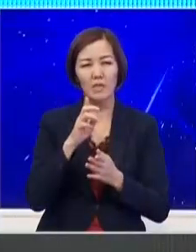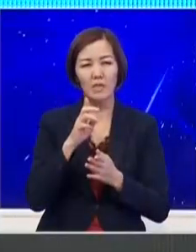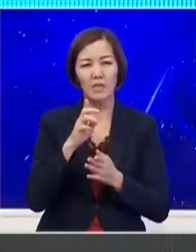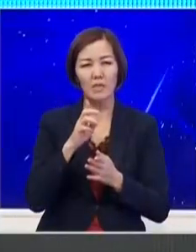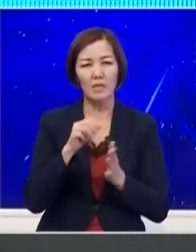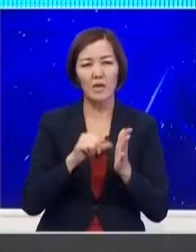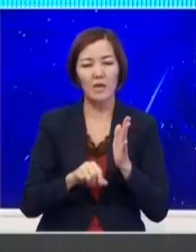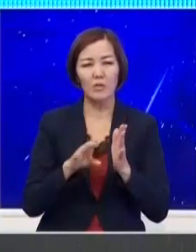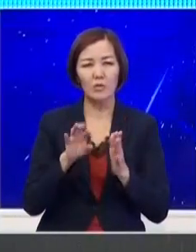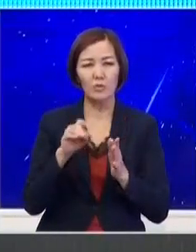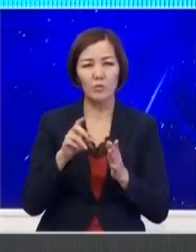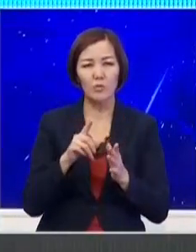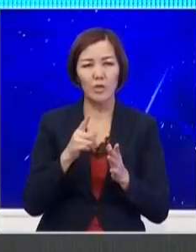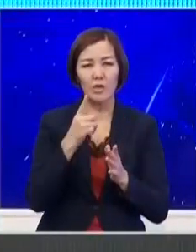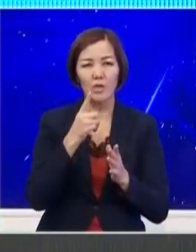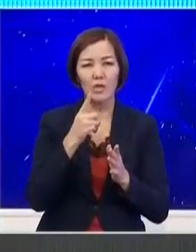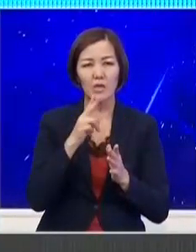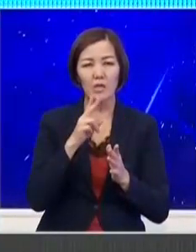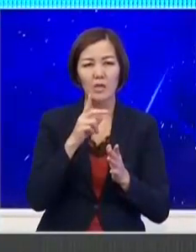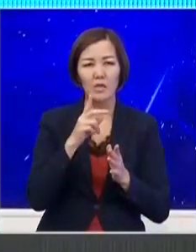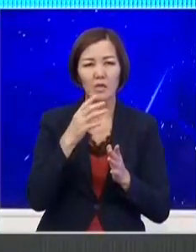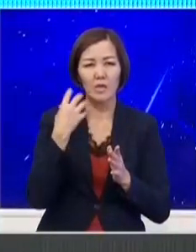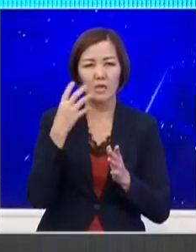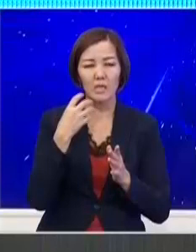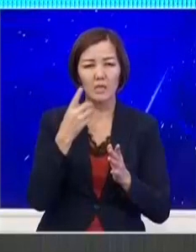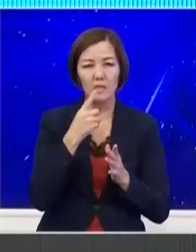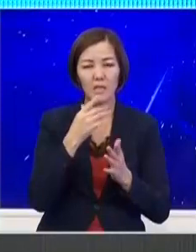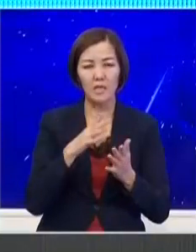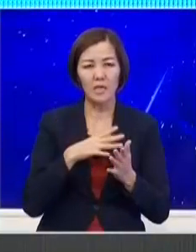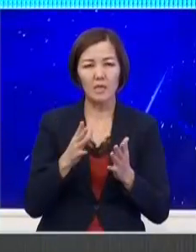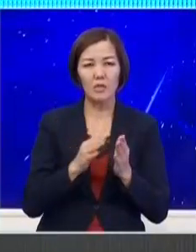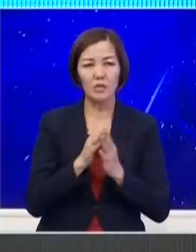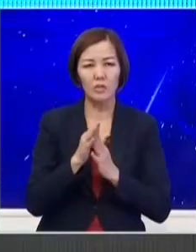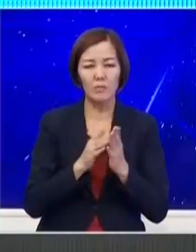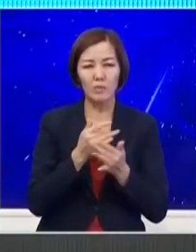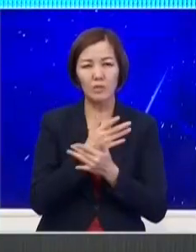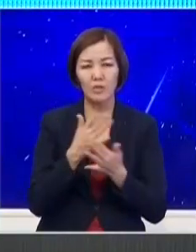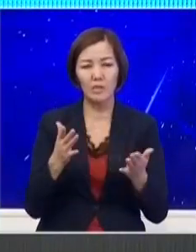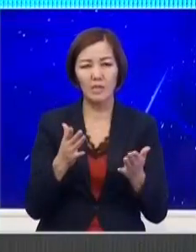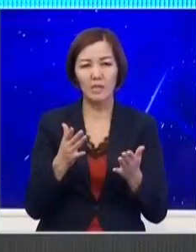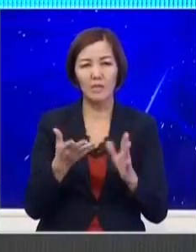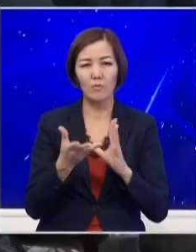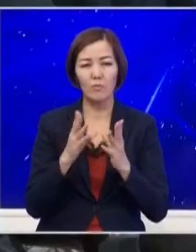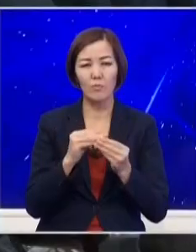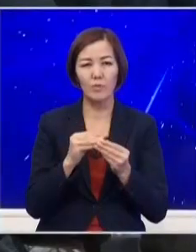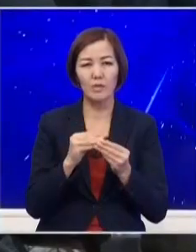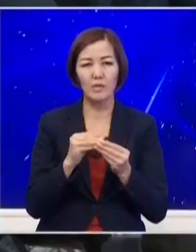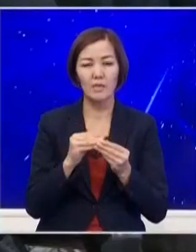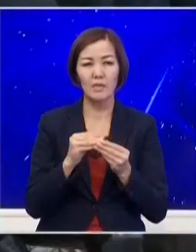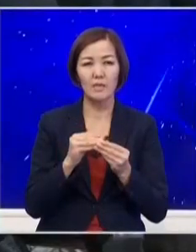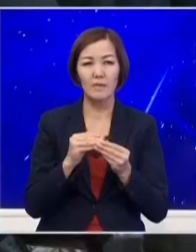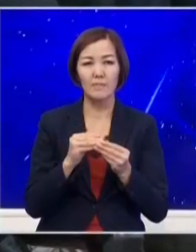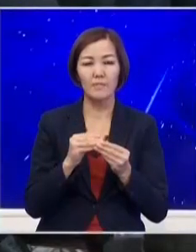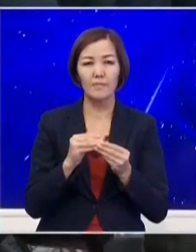600 тонна, қызанат 300 тоннаға дейін, басқа да жеміс көкөніс шикізаттарын өндіретін ескі жеміс